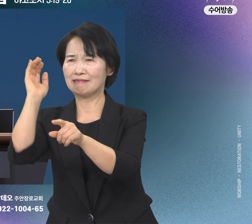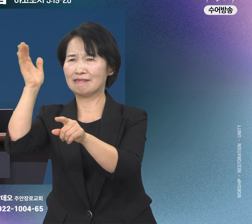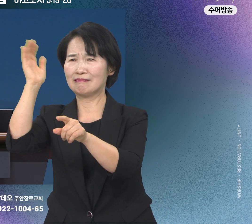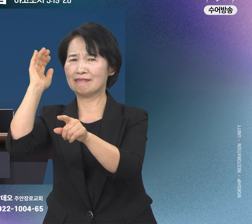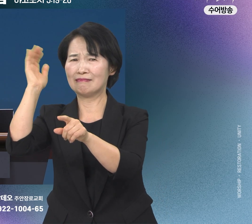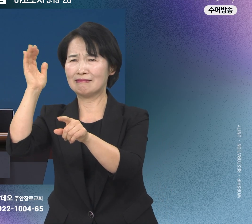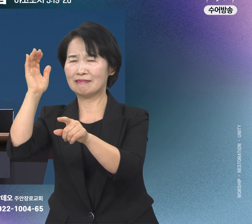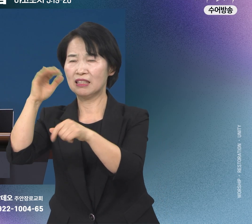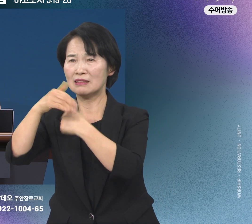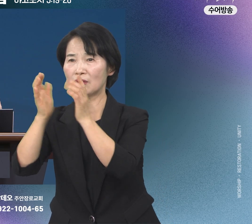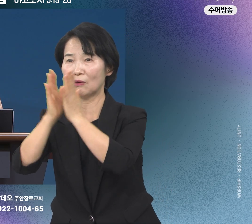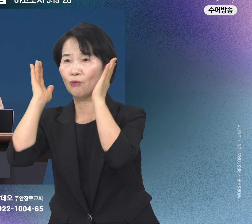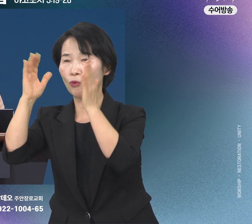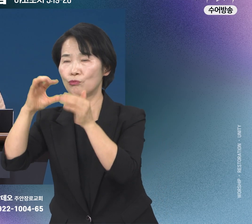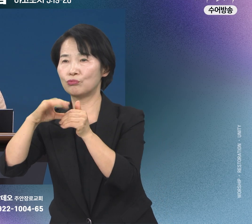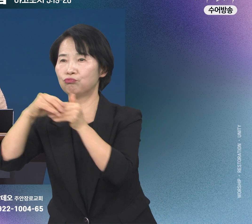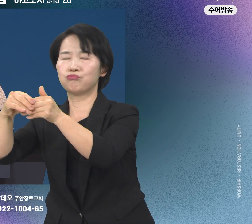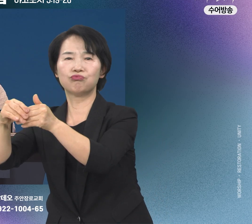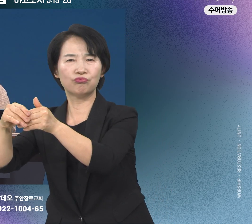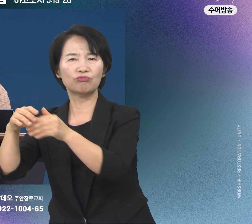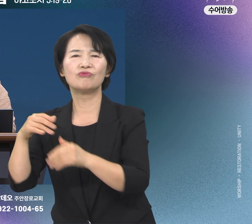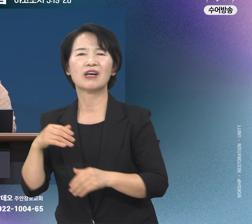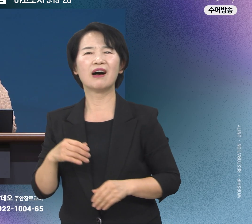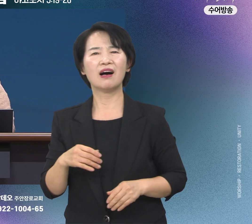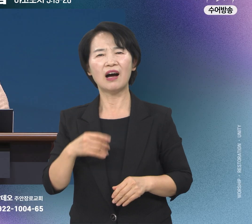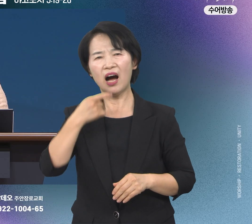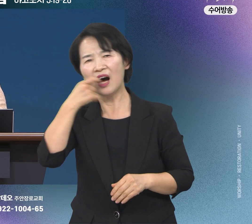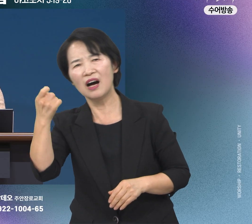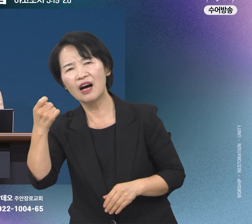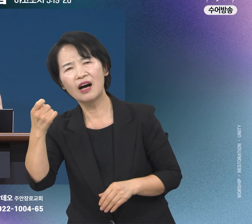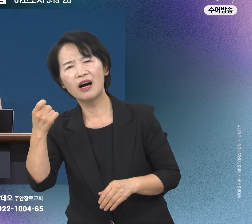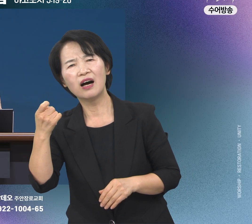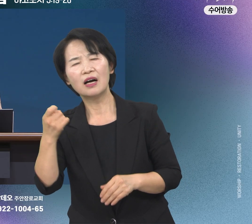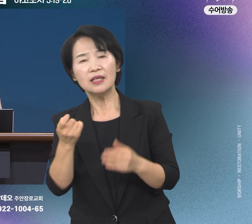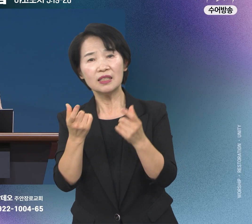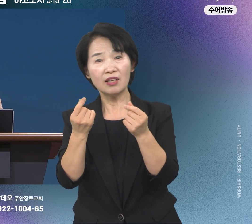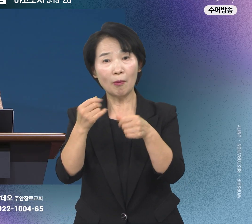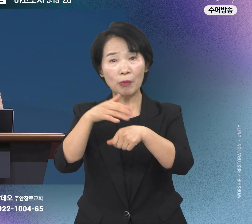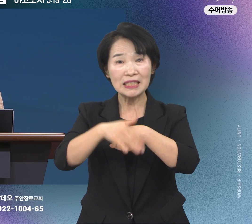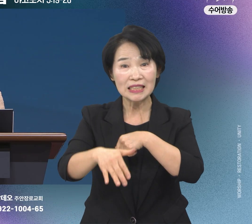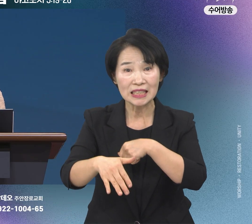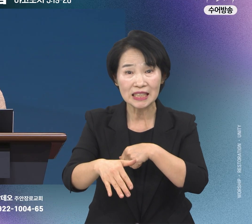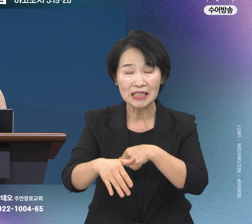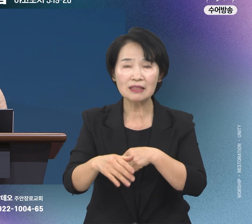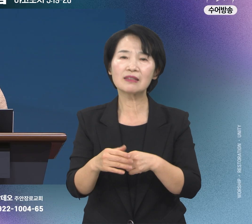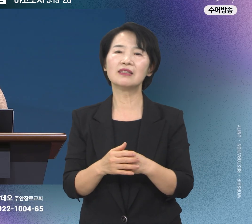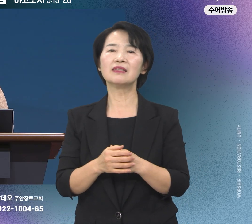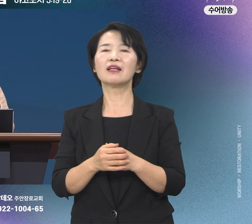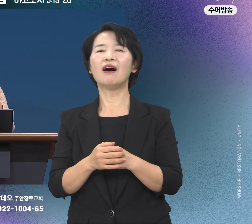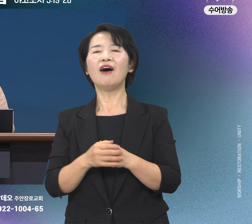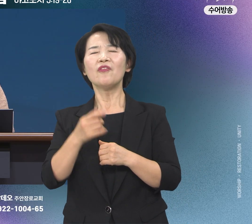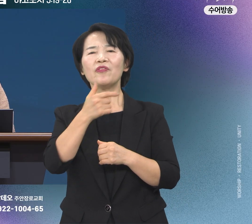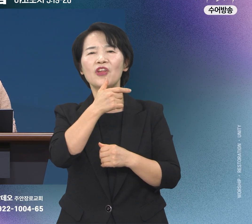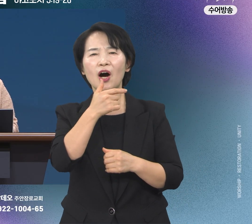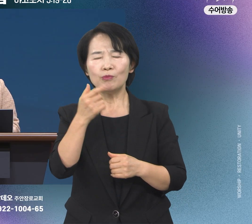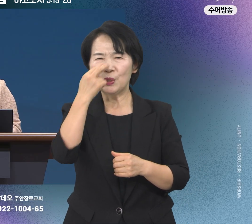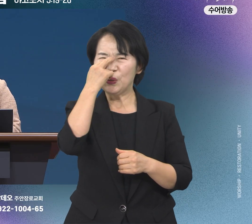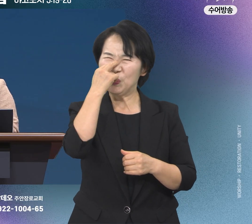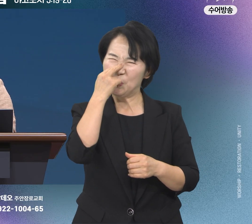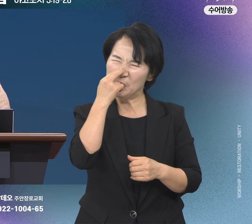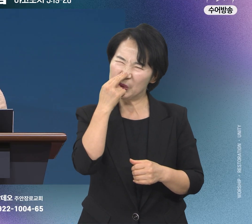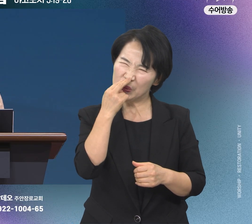신천지 성경 공부를 하도록 합니다. 이런 방식은 정말 신천지에서 흔히 볼 수 있는 아주